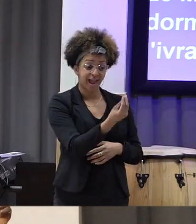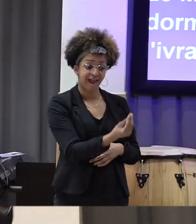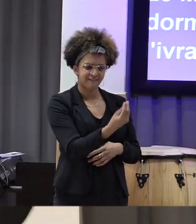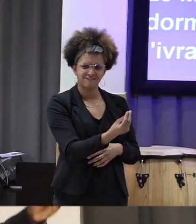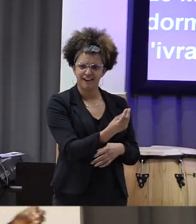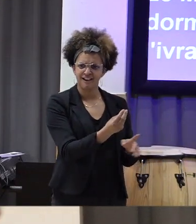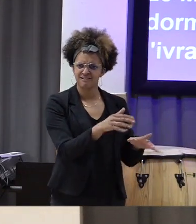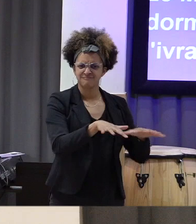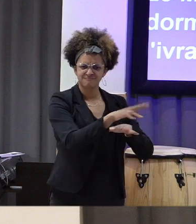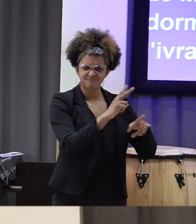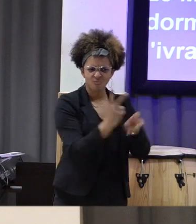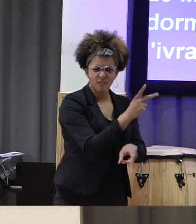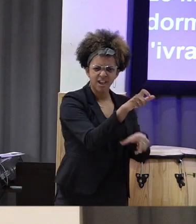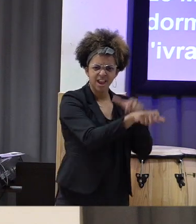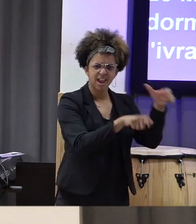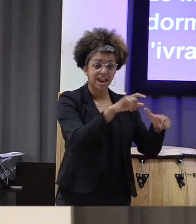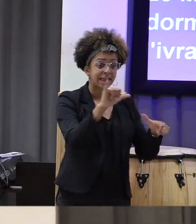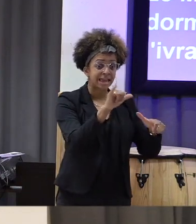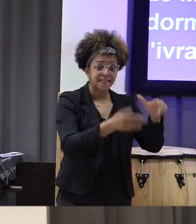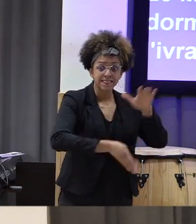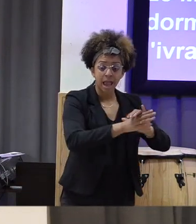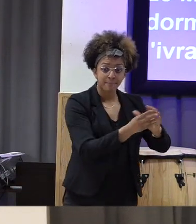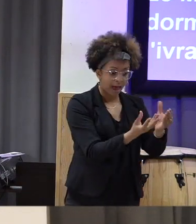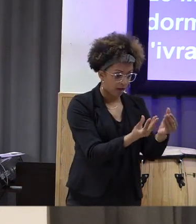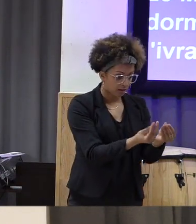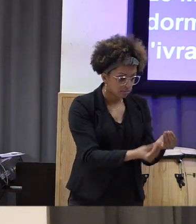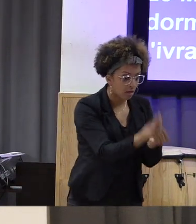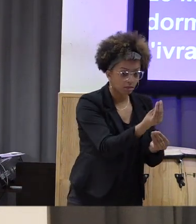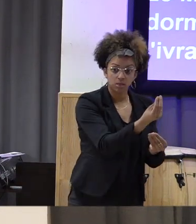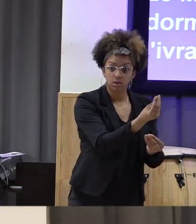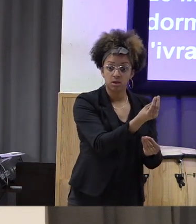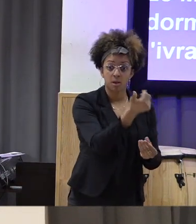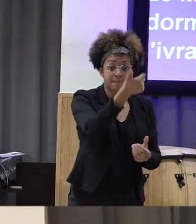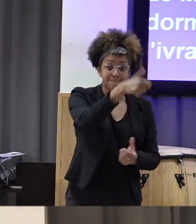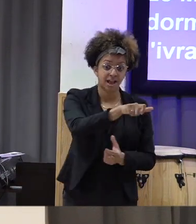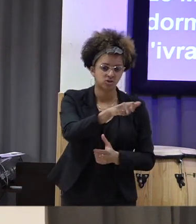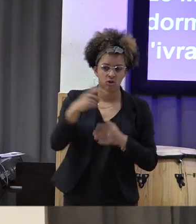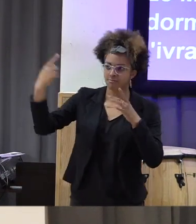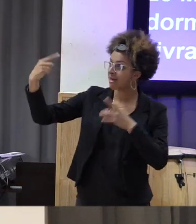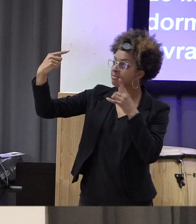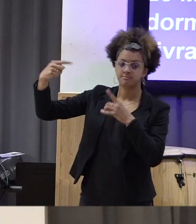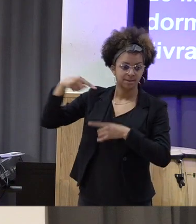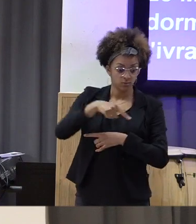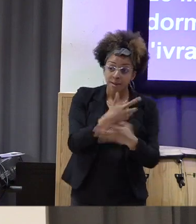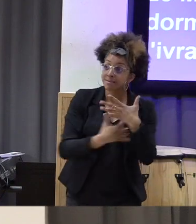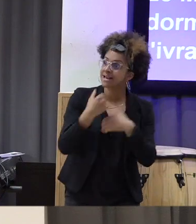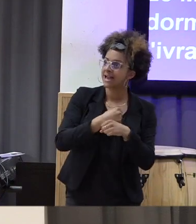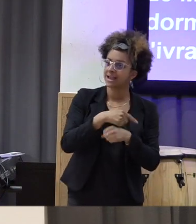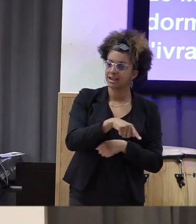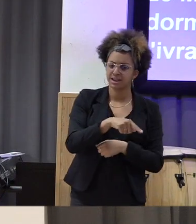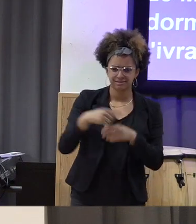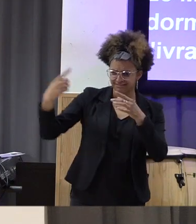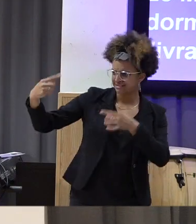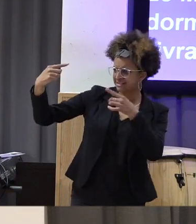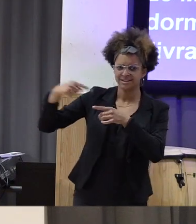qui l'a semé? Un ennemi a fait cela. Et l'ennemi qui l'a fait, l'ennemi